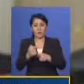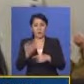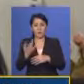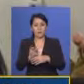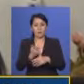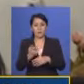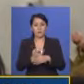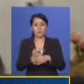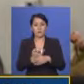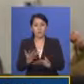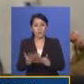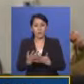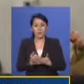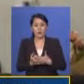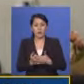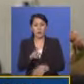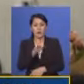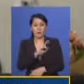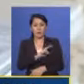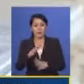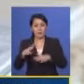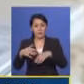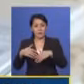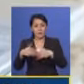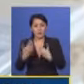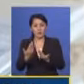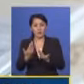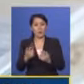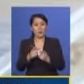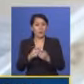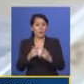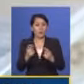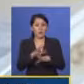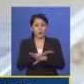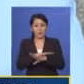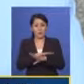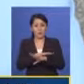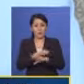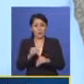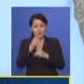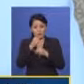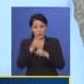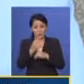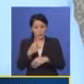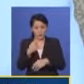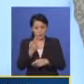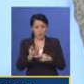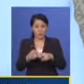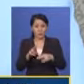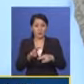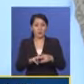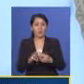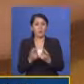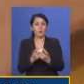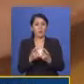түрлі сылтаумен алып отырған. Мысалы, жұмыстан шығарылған қызметкерлеріне есепшоты болмағандықтан ақша аудара алмайтынын айтқан. Осылайша ол